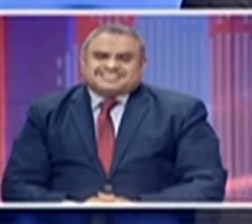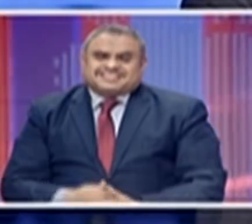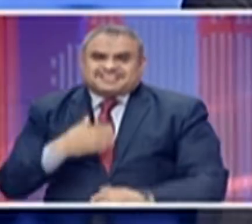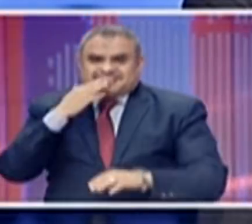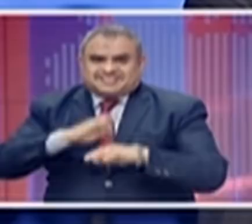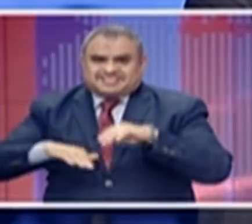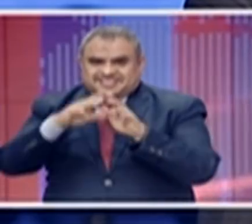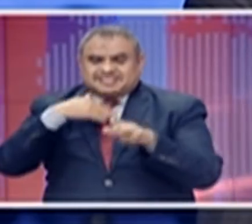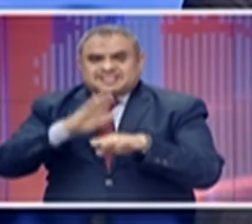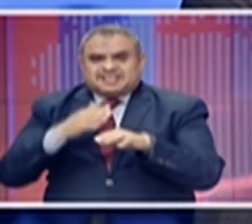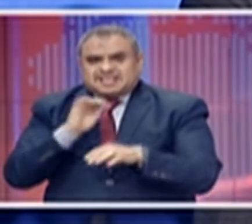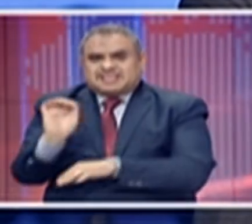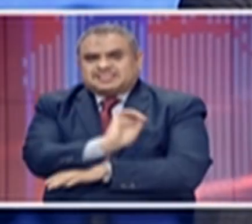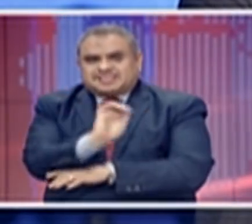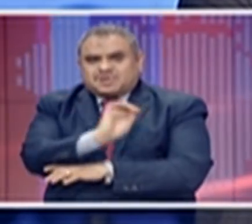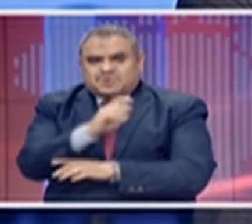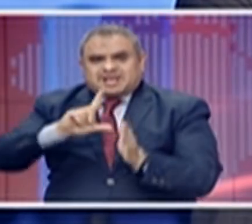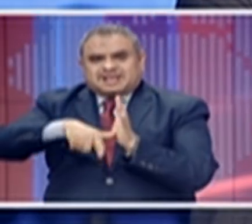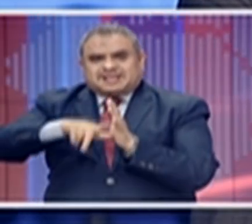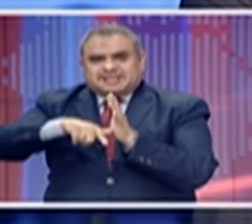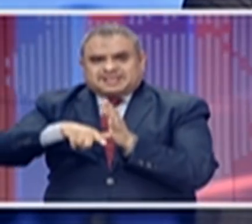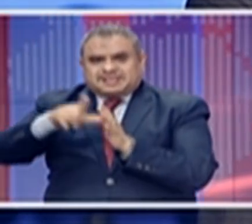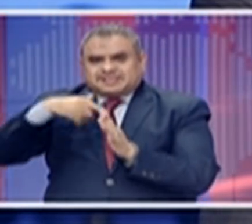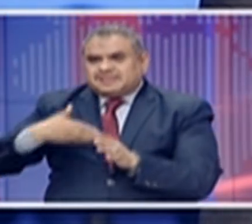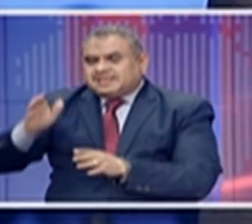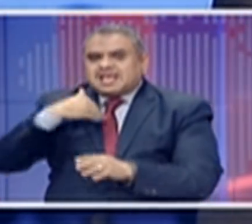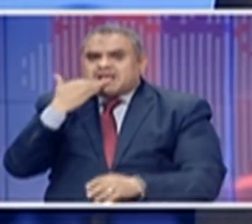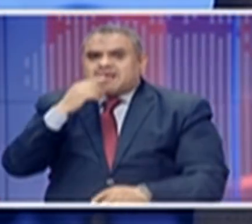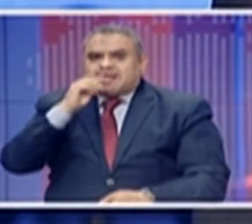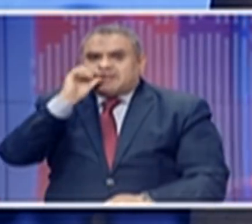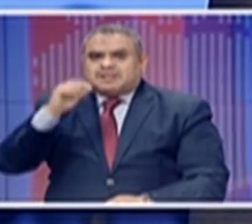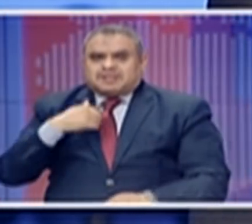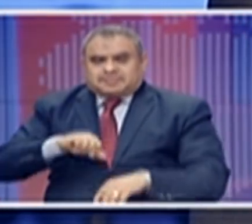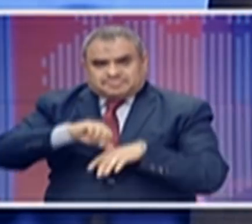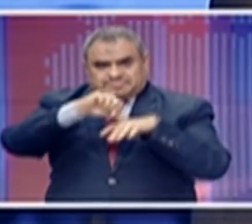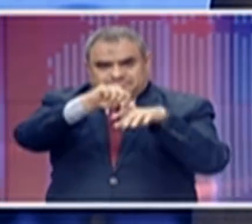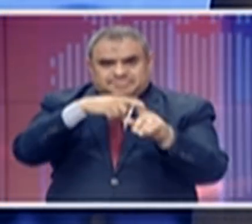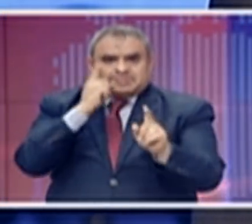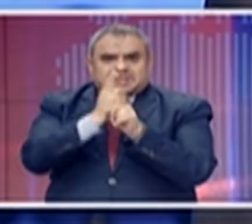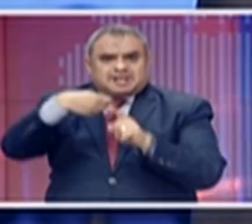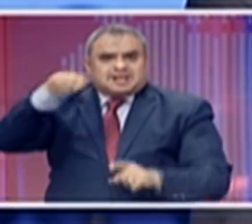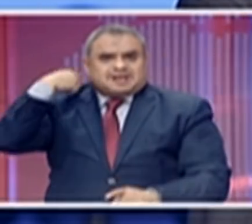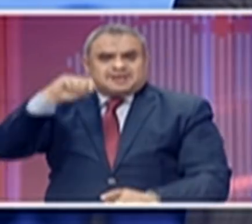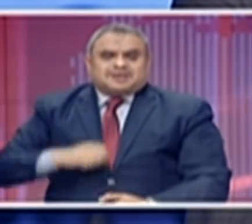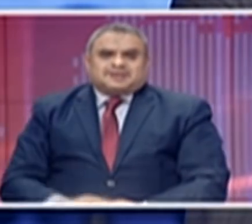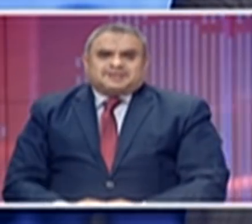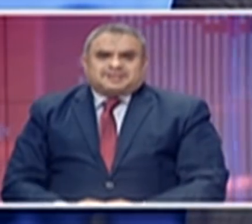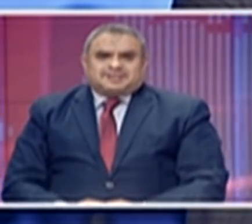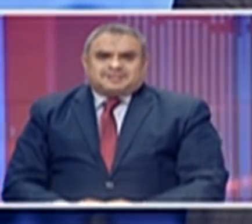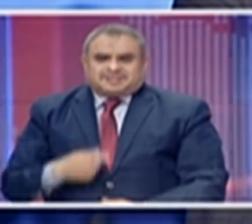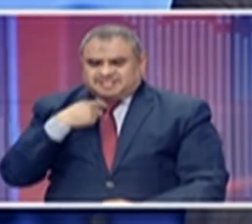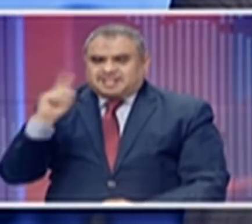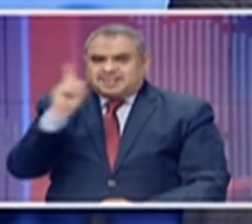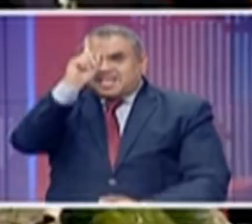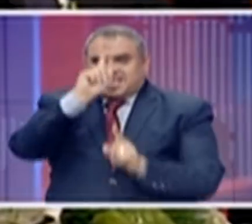انا هقوم بدور سواق التاكسي. على فين يا حماده؟ رايح اقابل الريس. لا اله الا